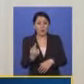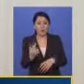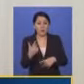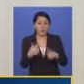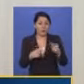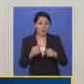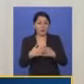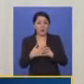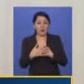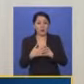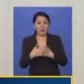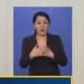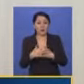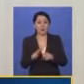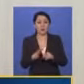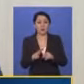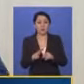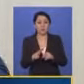ферманың